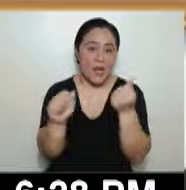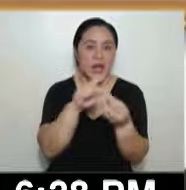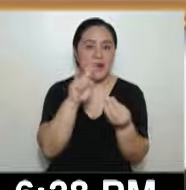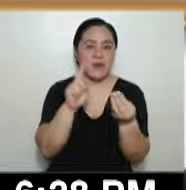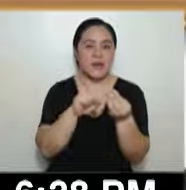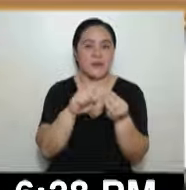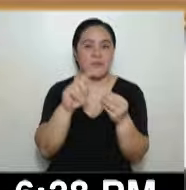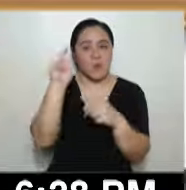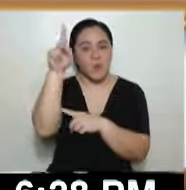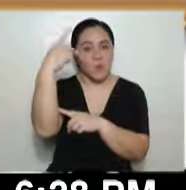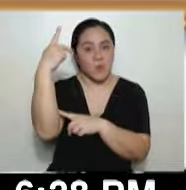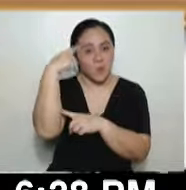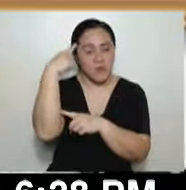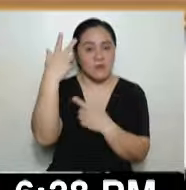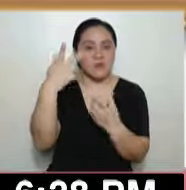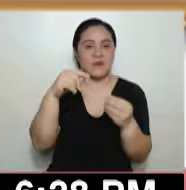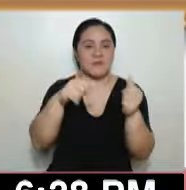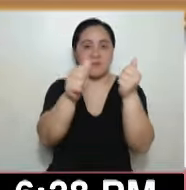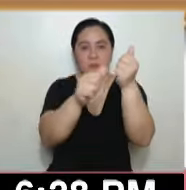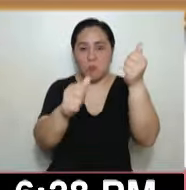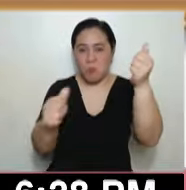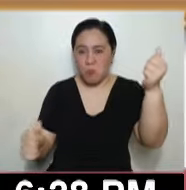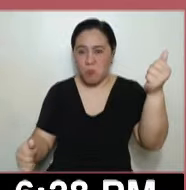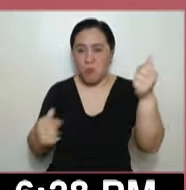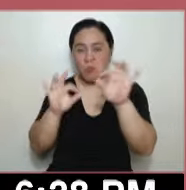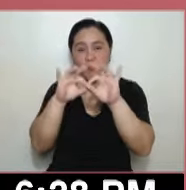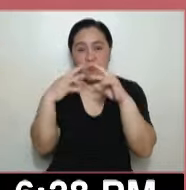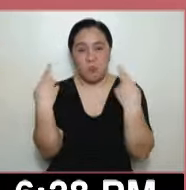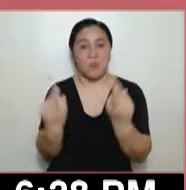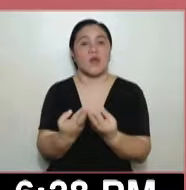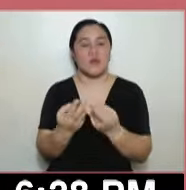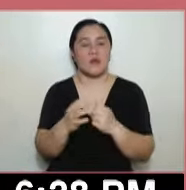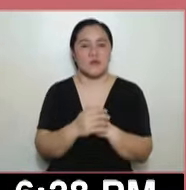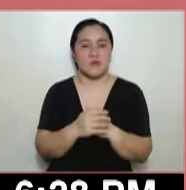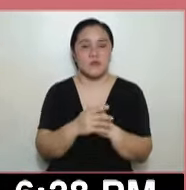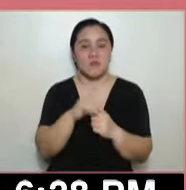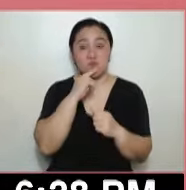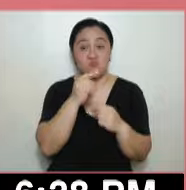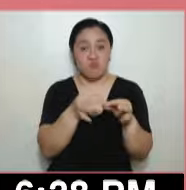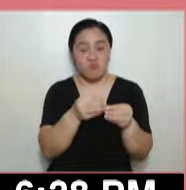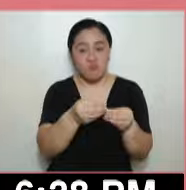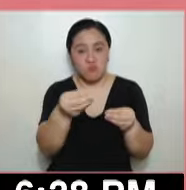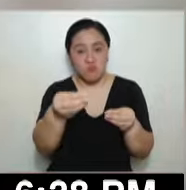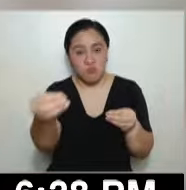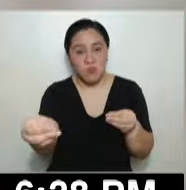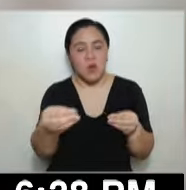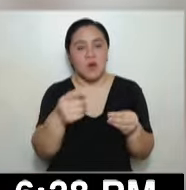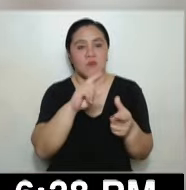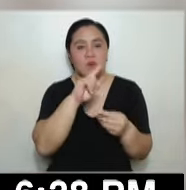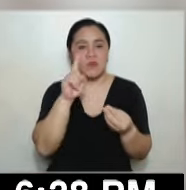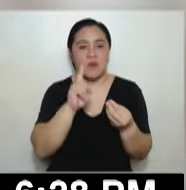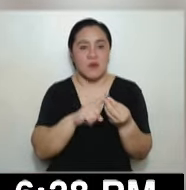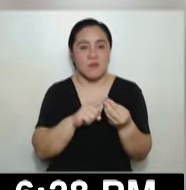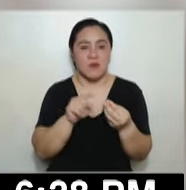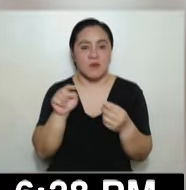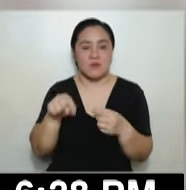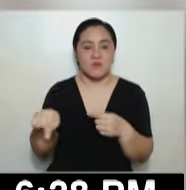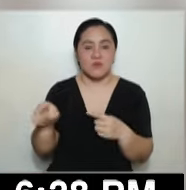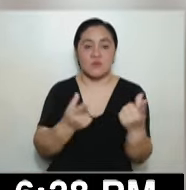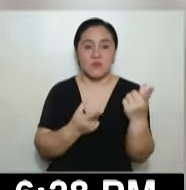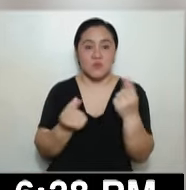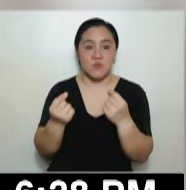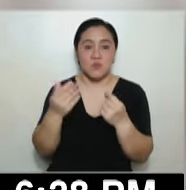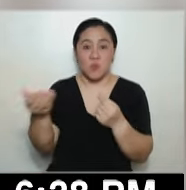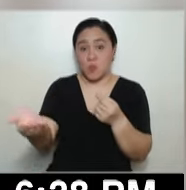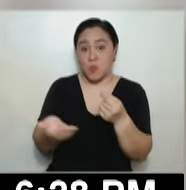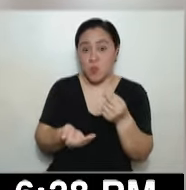nga, ang ultimate cause po nito ay ang kahinaan ng ating tinatawag na party system. Supposedly, ang nagre-recruit ng